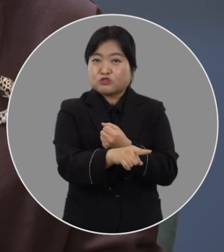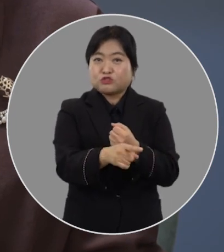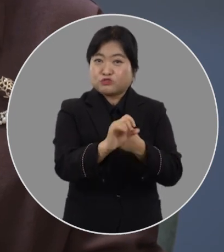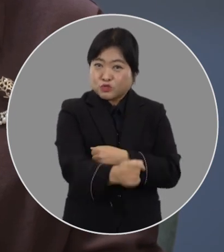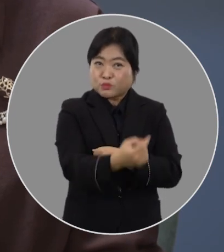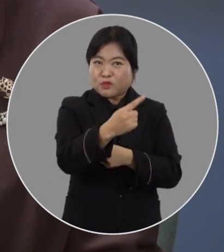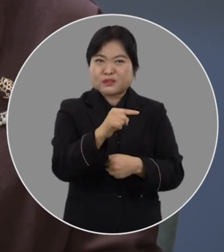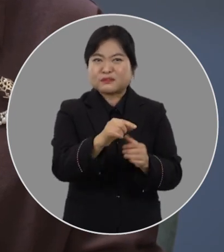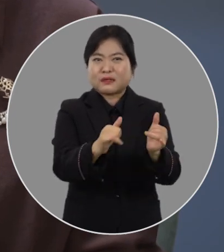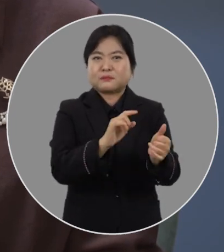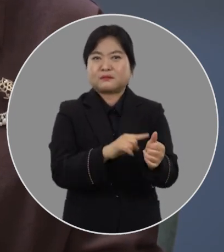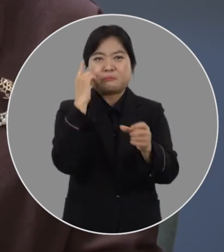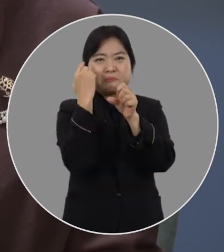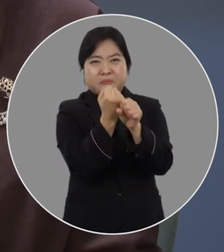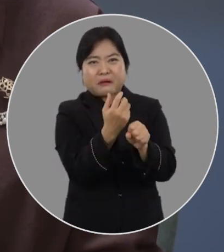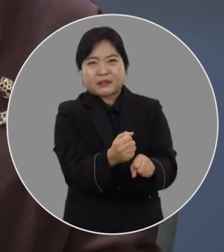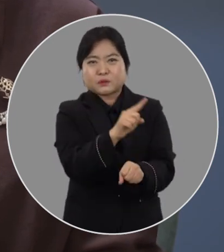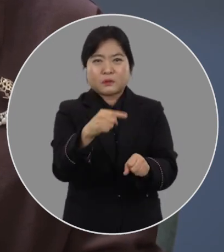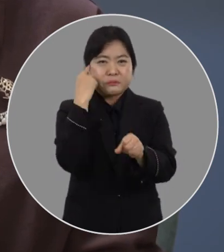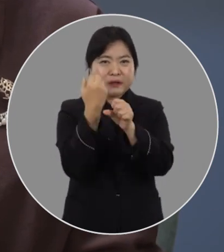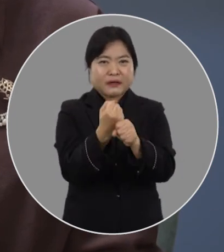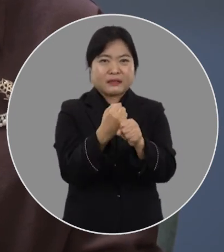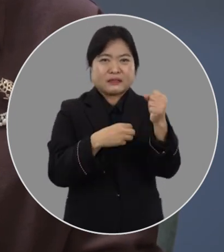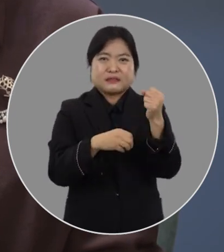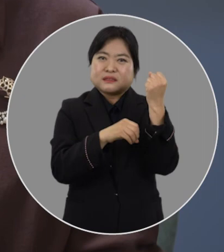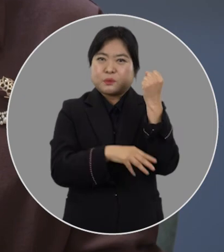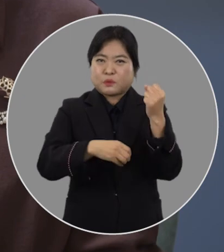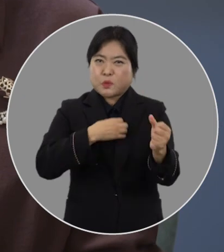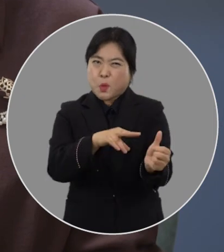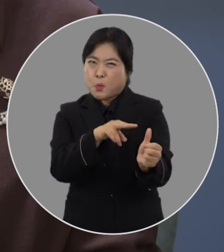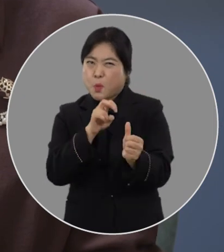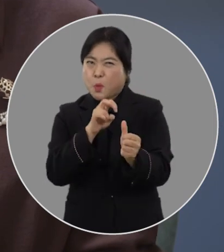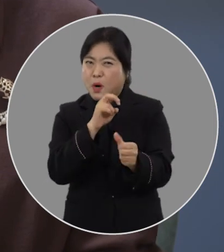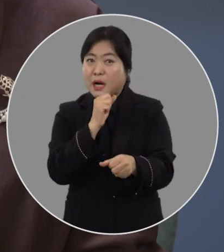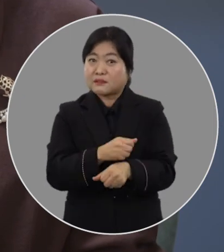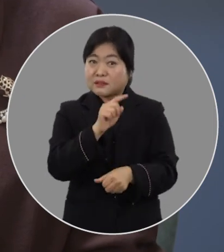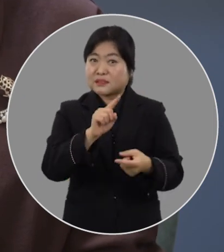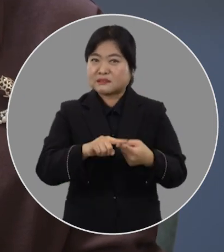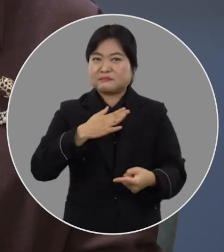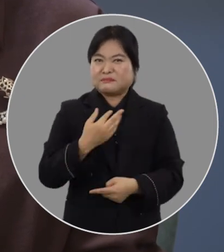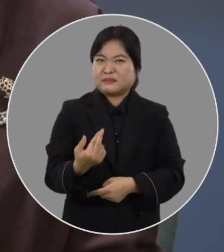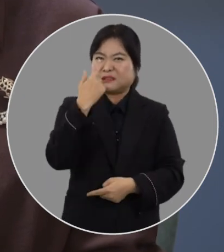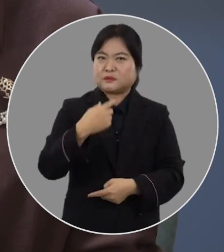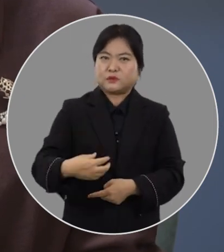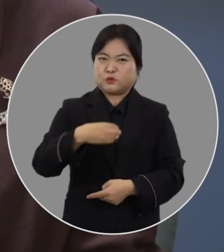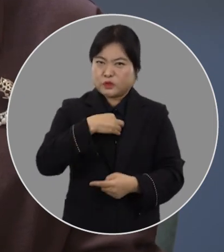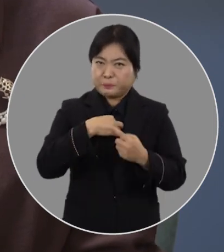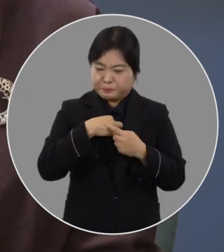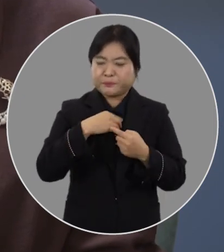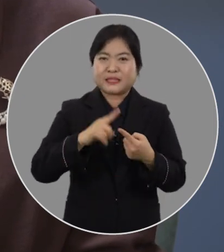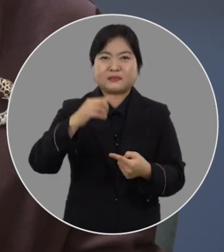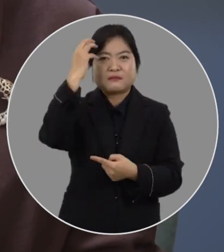사람에 대해서 편견을 갖고 그 편견에 기반해서 혐오 표현을 하는 것이 얼마나 잘못되고